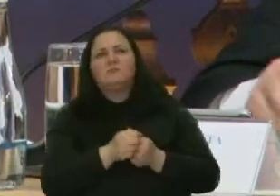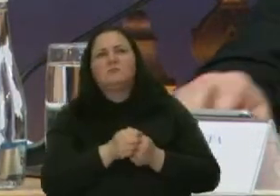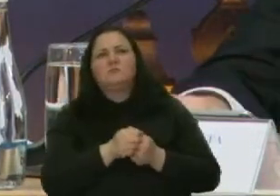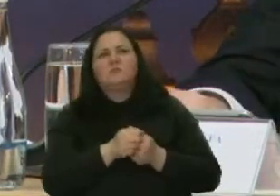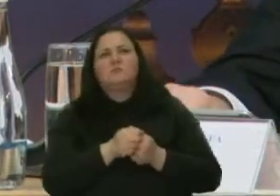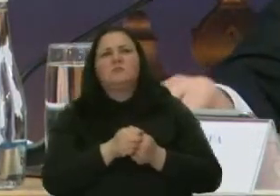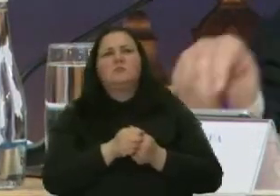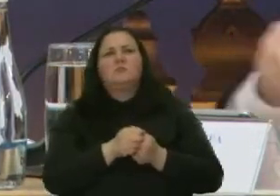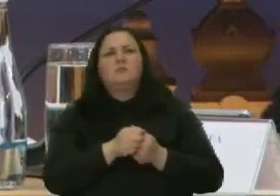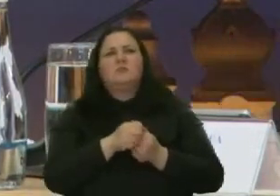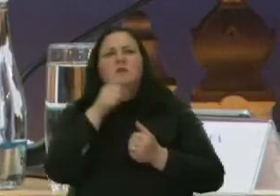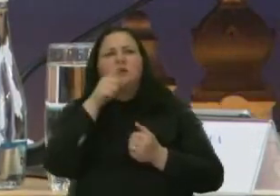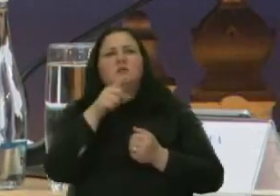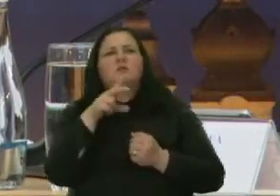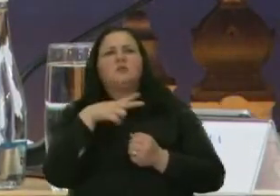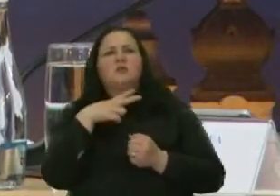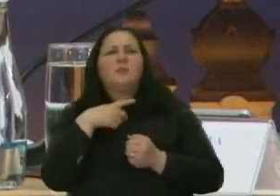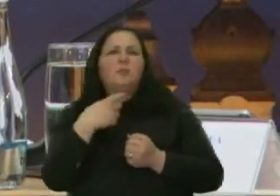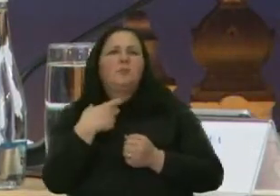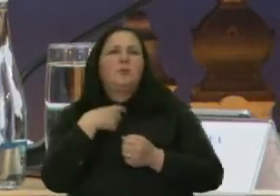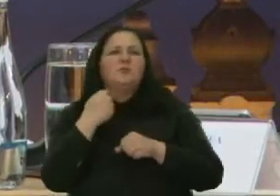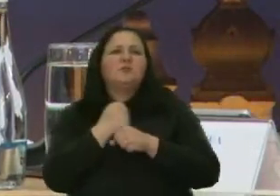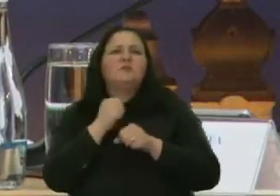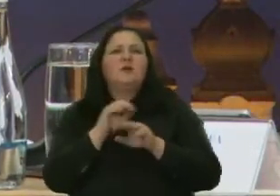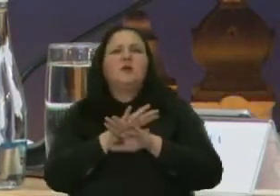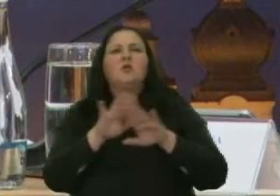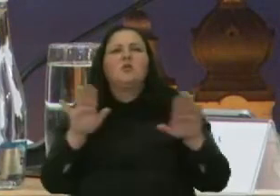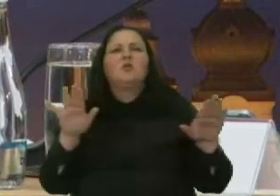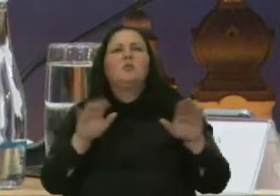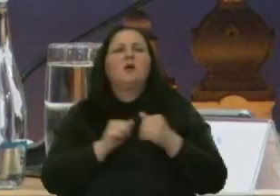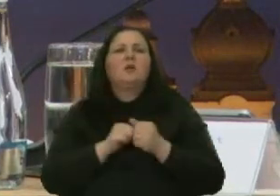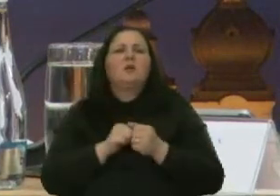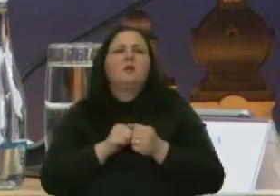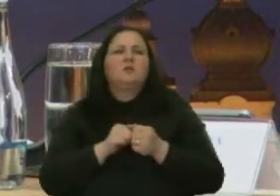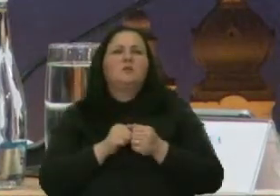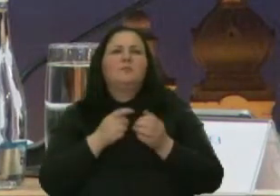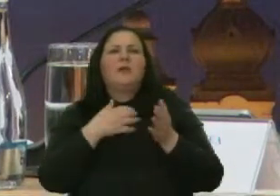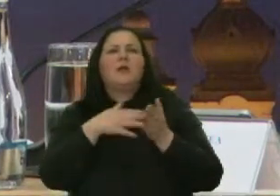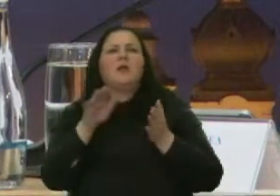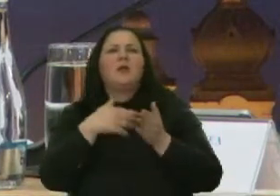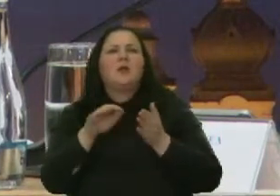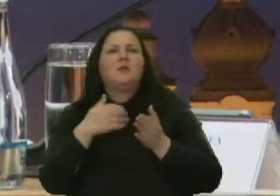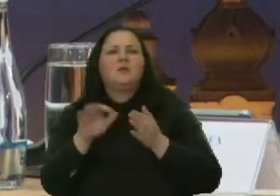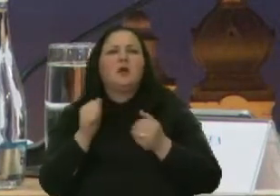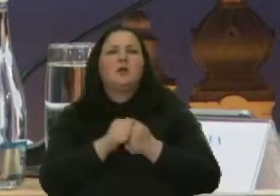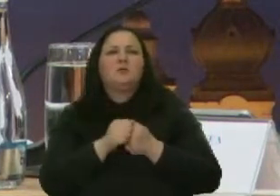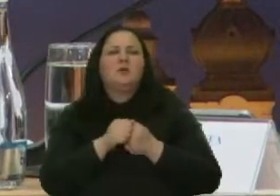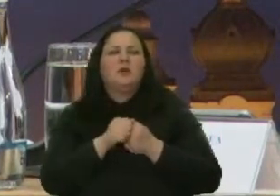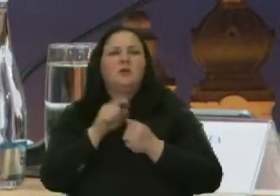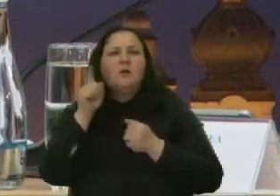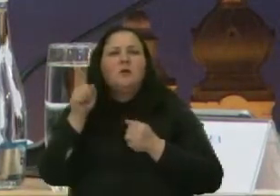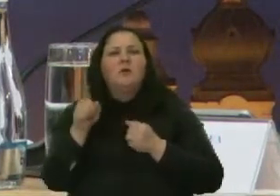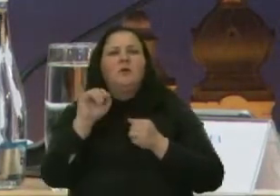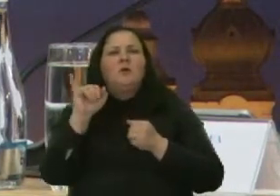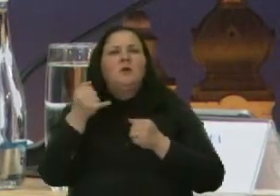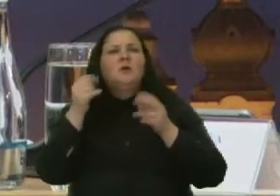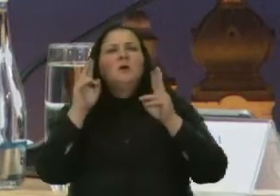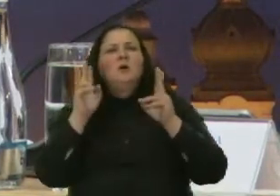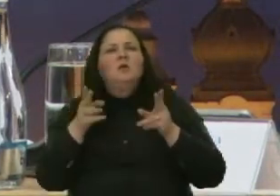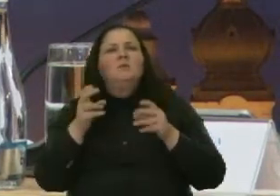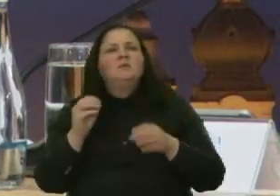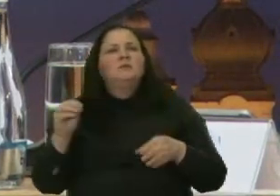aice evident că ei pot s o facă doar pe cheltuiala pe cheltuiala lor și trebuie să se